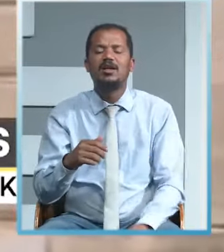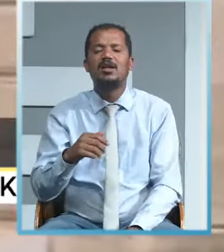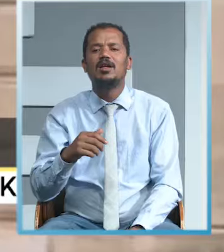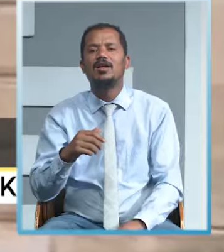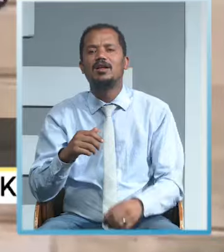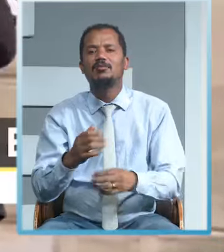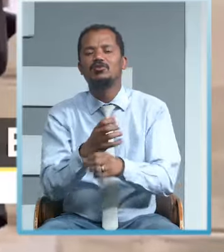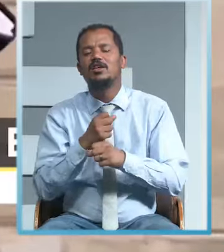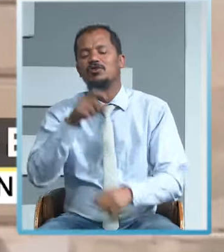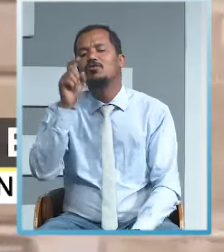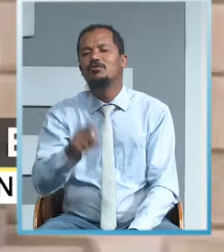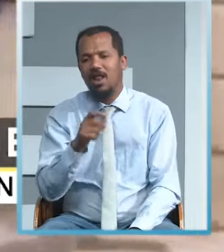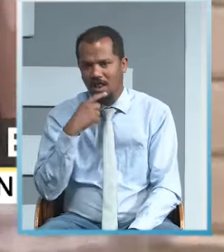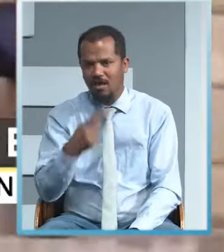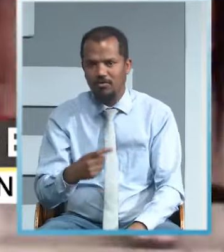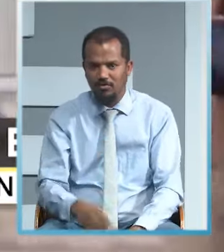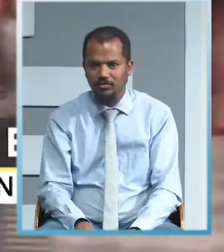አሉ።